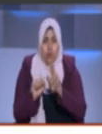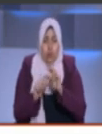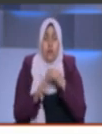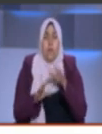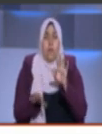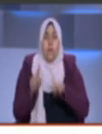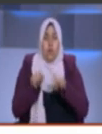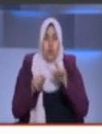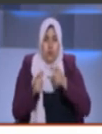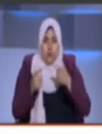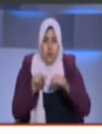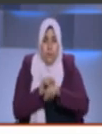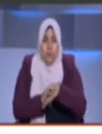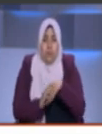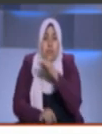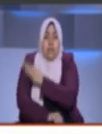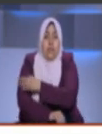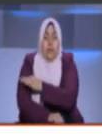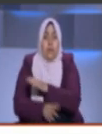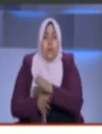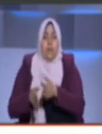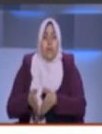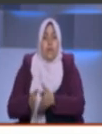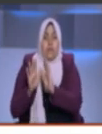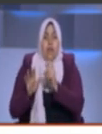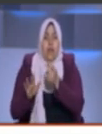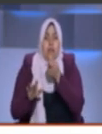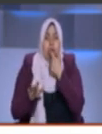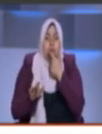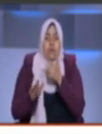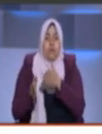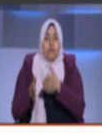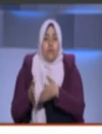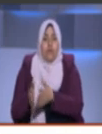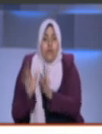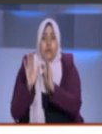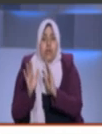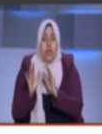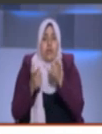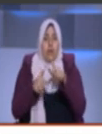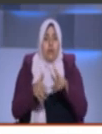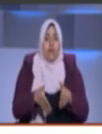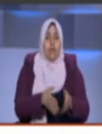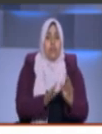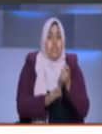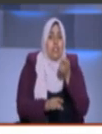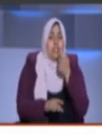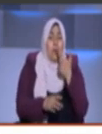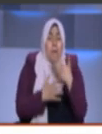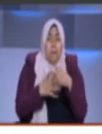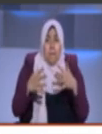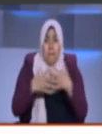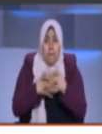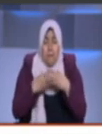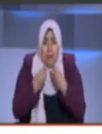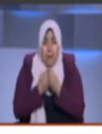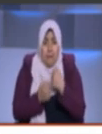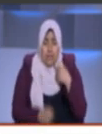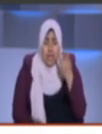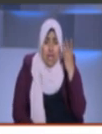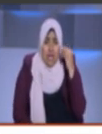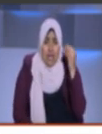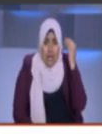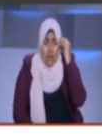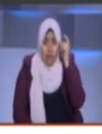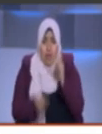معظم هذه الدول تجري تجاربها لوحدها، يعني هناك تجارب منفصلة، ليس هناك حسب علمي وحسب علم